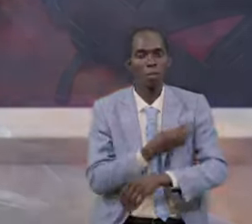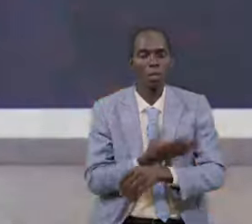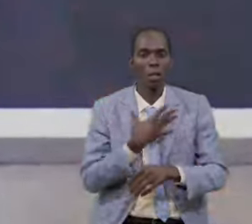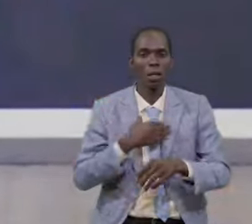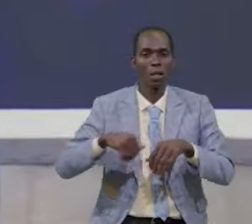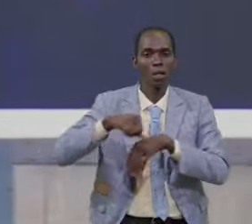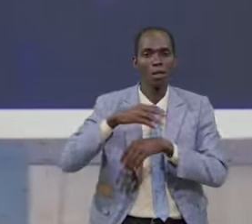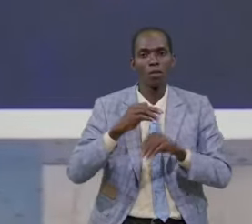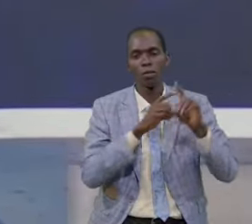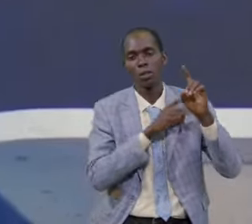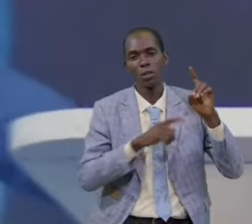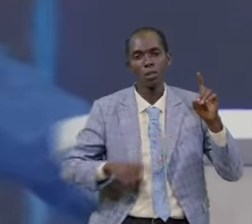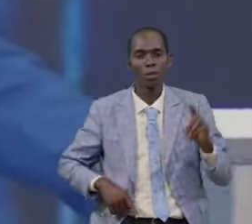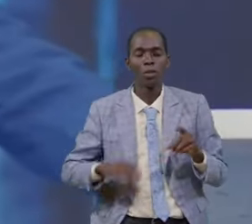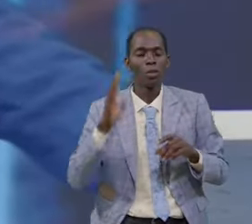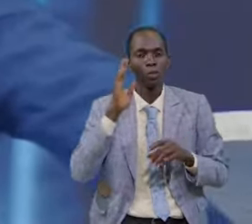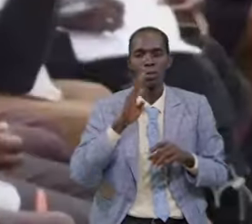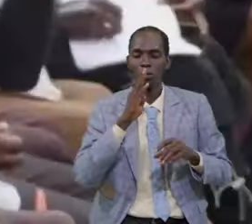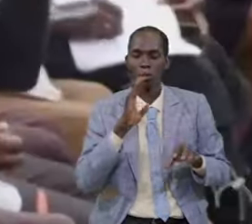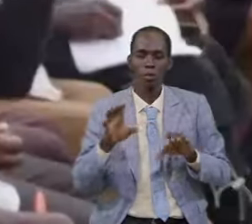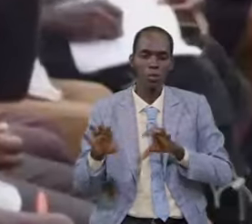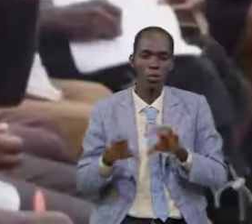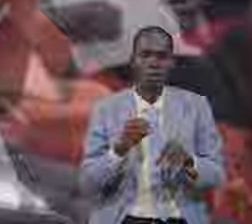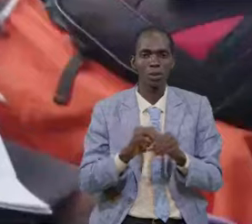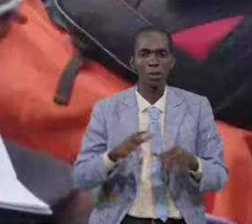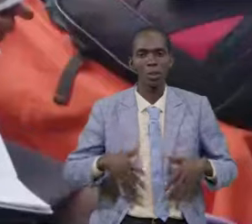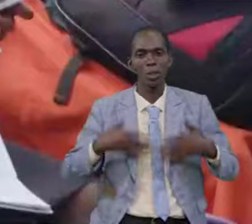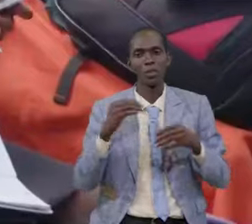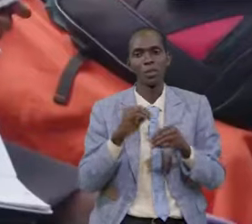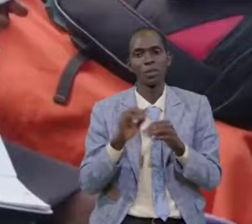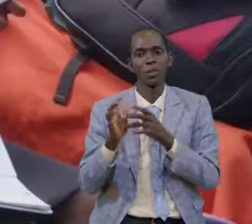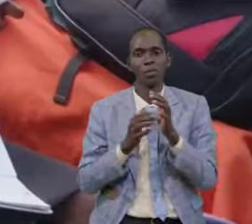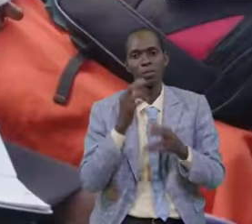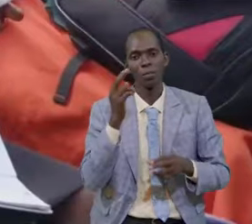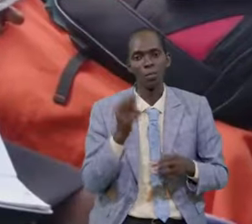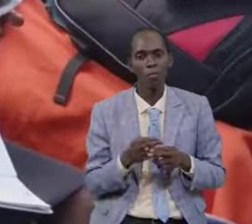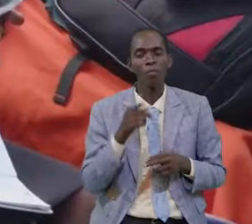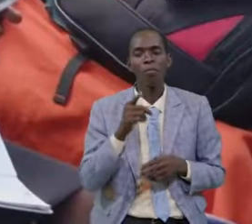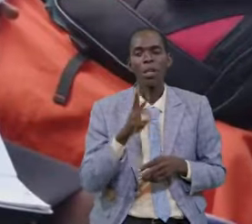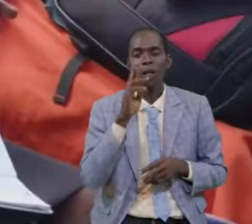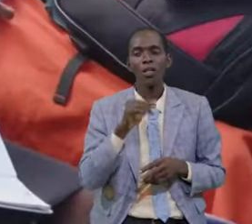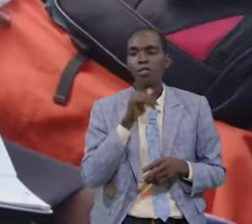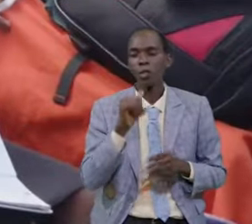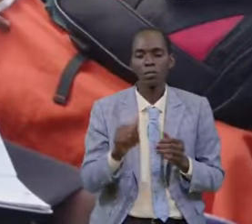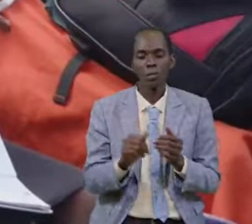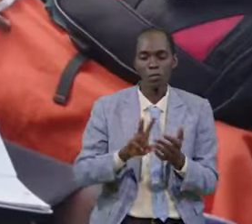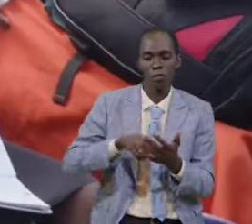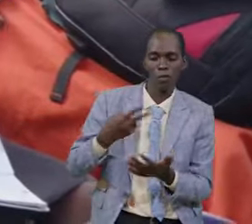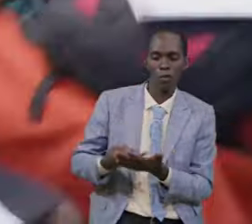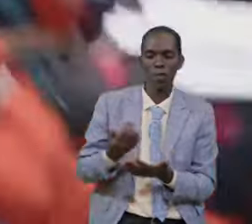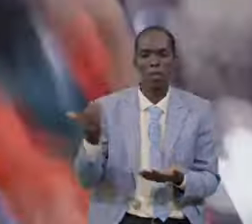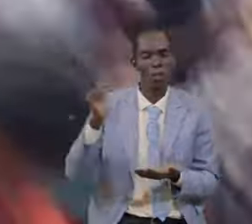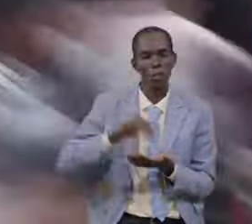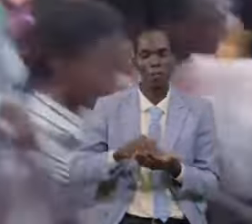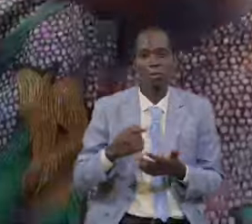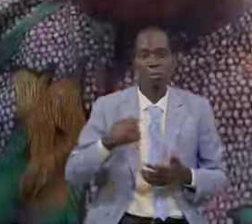du Seigneur sera affirmée dans ta vie au nom de Jésus. Tu n'es pas une personne retardée. Je ne suis pas